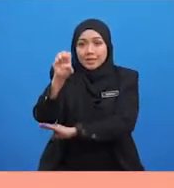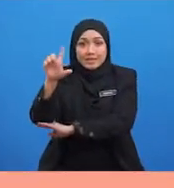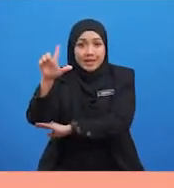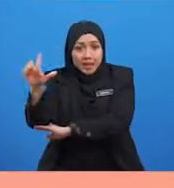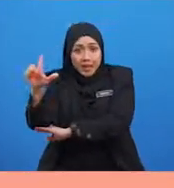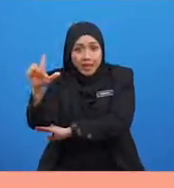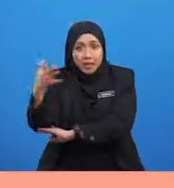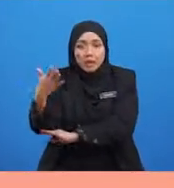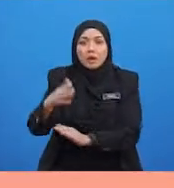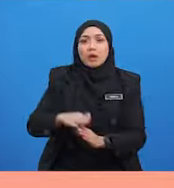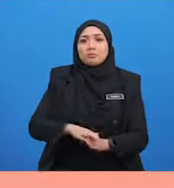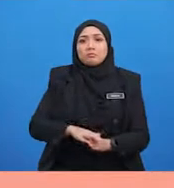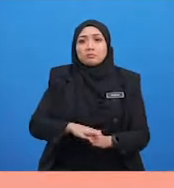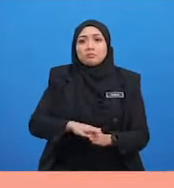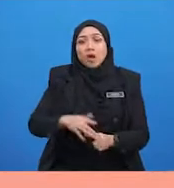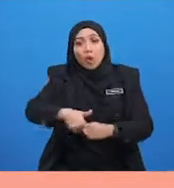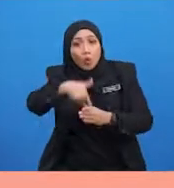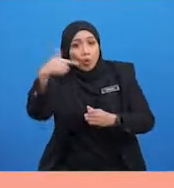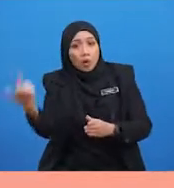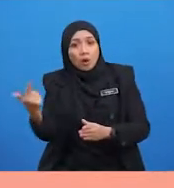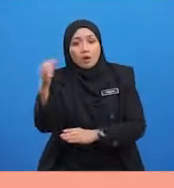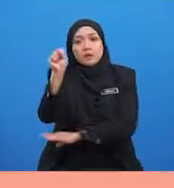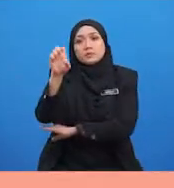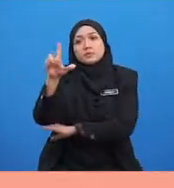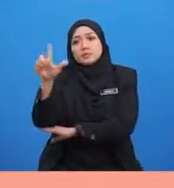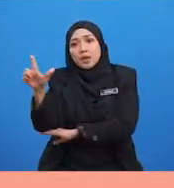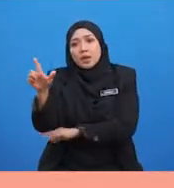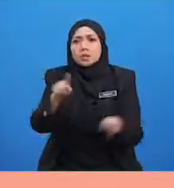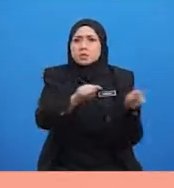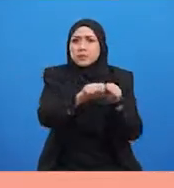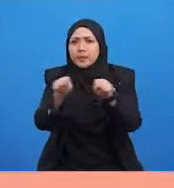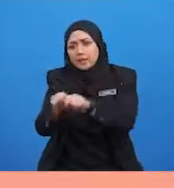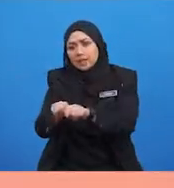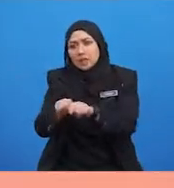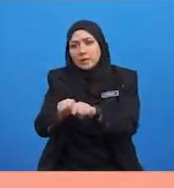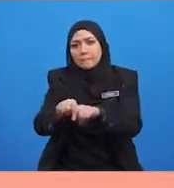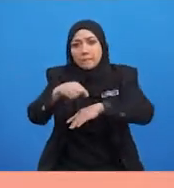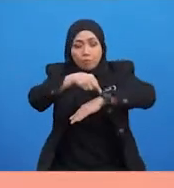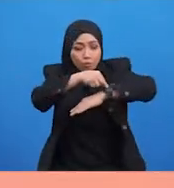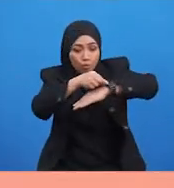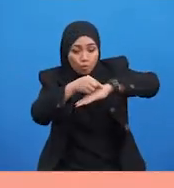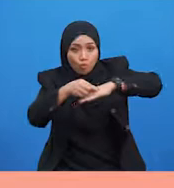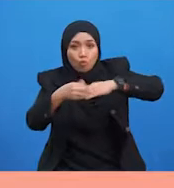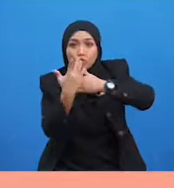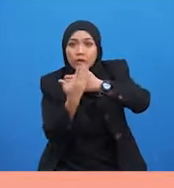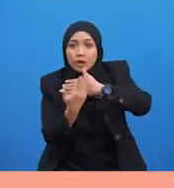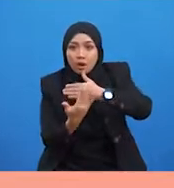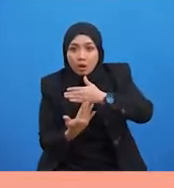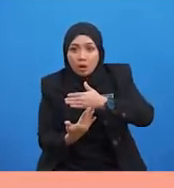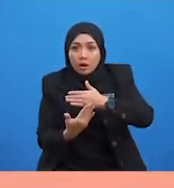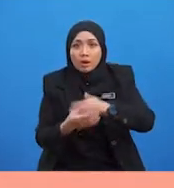luar sel seperti dalam pembuluh darah dan cecair cerebrospinal iaitu